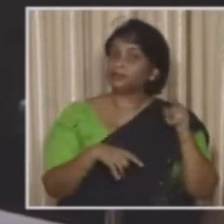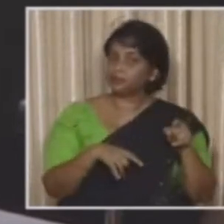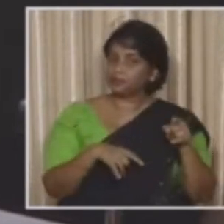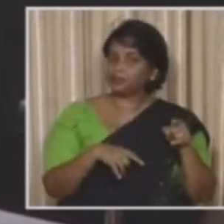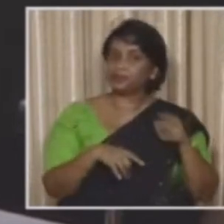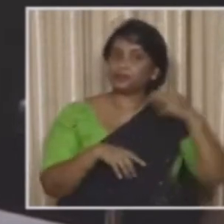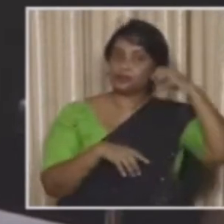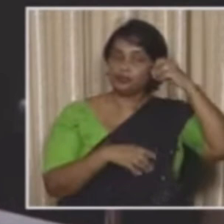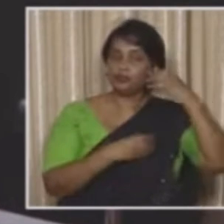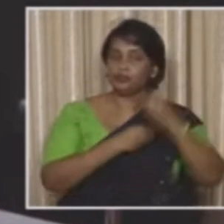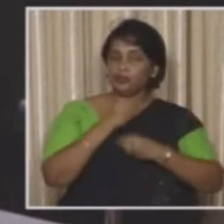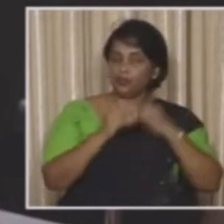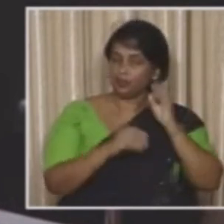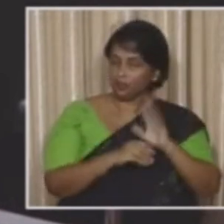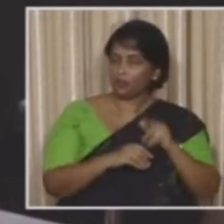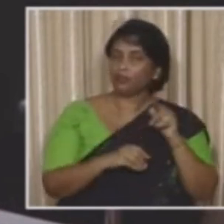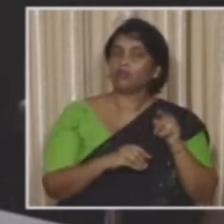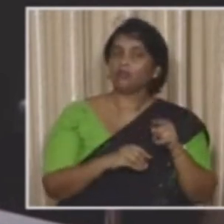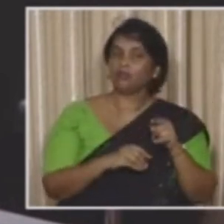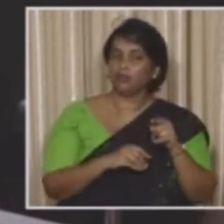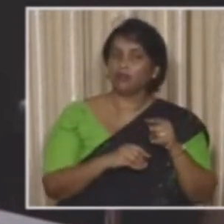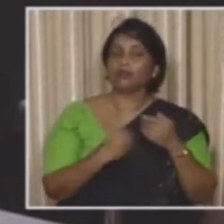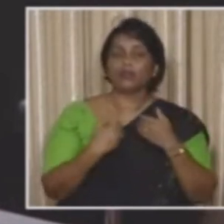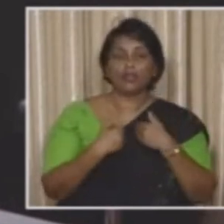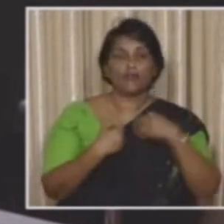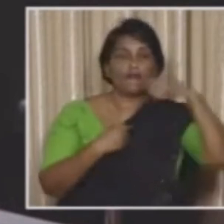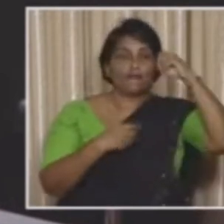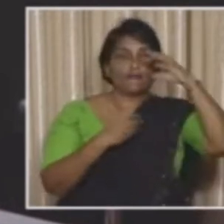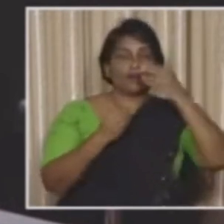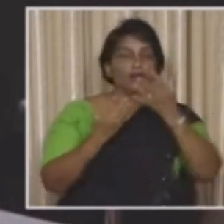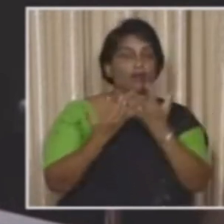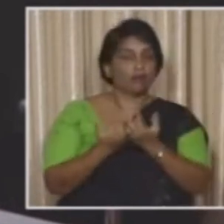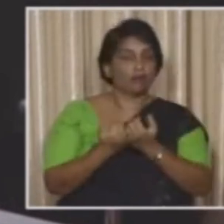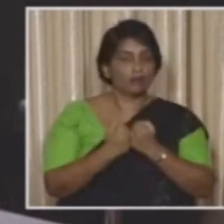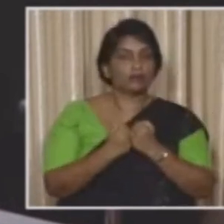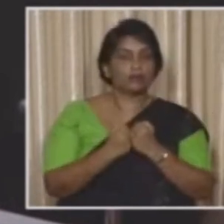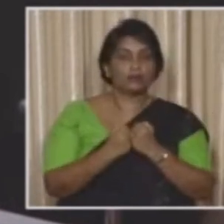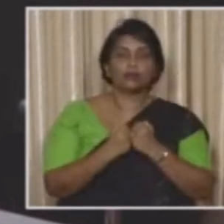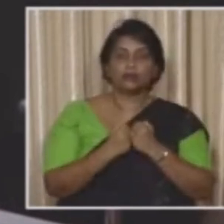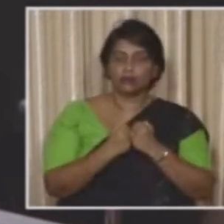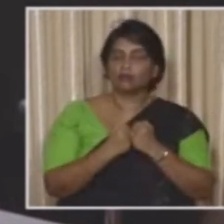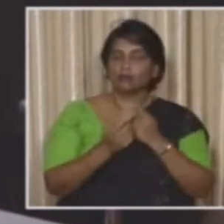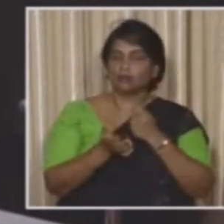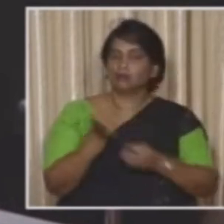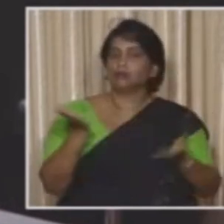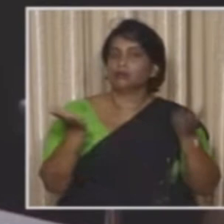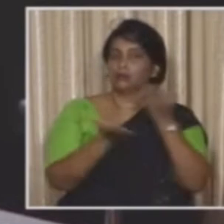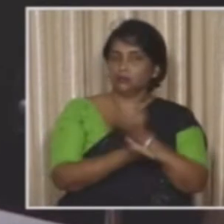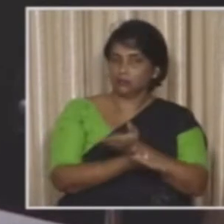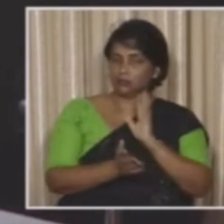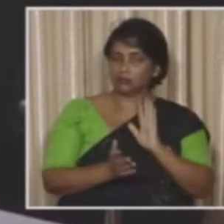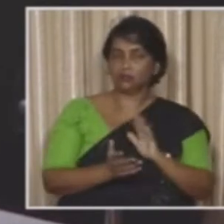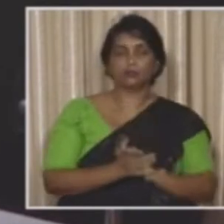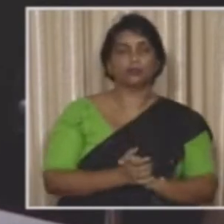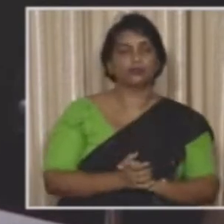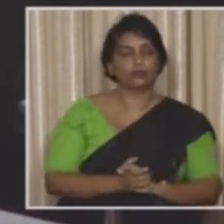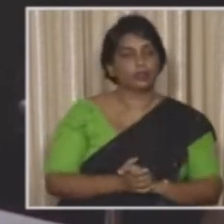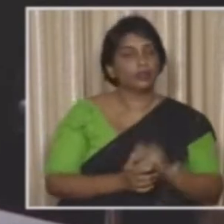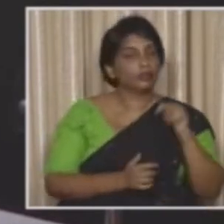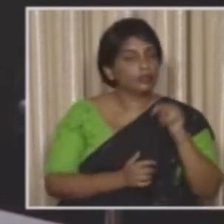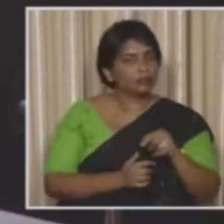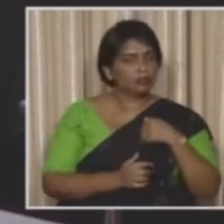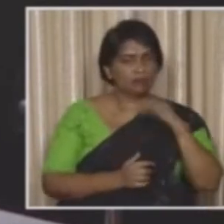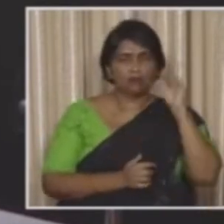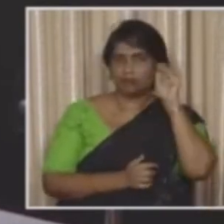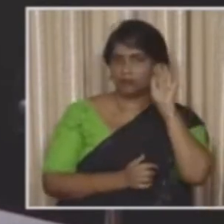ඒගොල්ලෝ විදුලිය නිෂ්පාදනය කරලා අපිට විදුලිය ලබා ගැනීම සඳහා අපි පවර් පර්චේසින් ඇග්‍රීමෙන්ට් එකක් සයින් කරන්න ඕන. දැන් මම